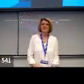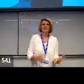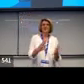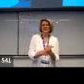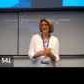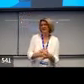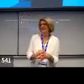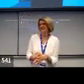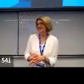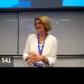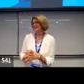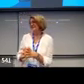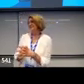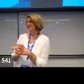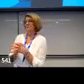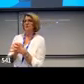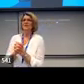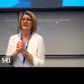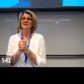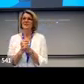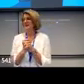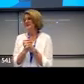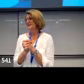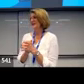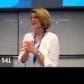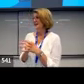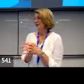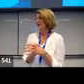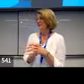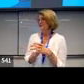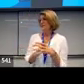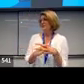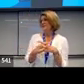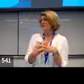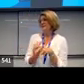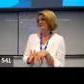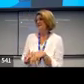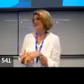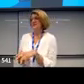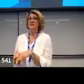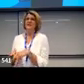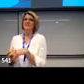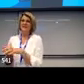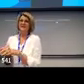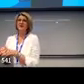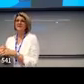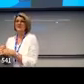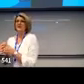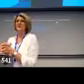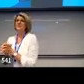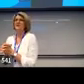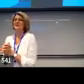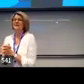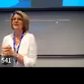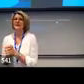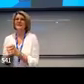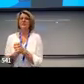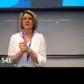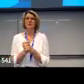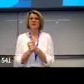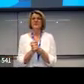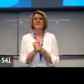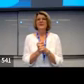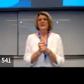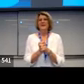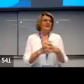Donc, encore un lien avec ce qu'avaient dit Mouna et puis Christopher, une ressource éducative libre, ce n'est pas juste la liberté de consommer, mais aussi la liberté